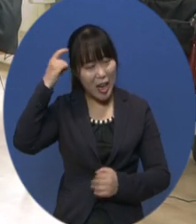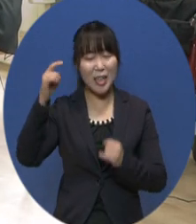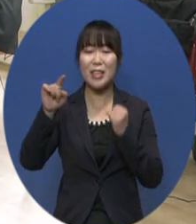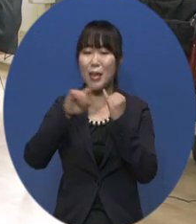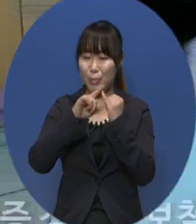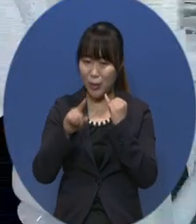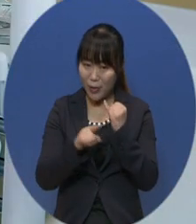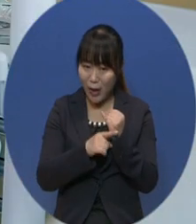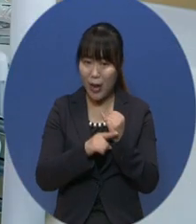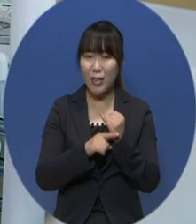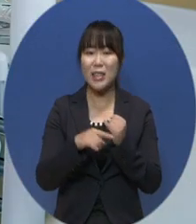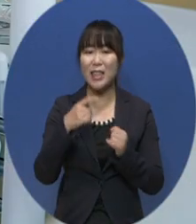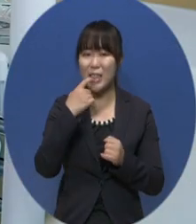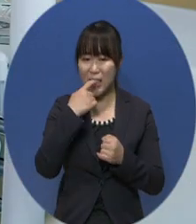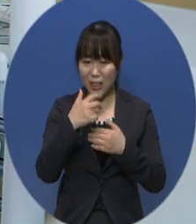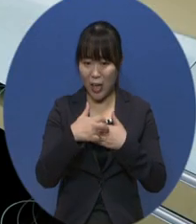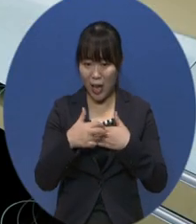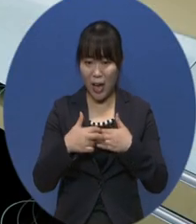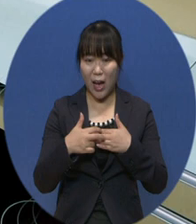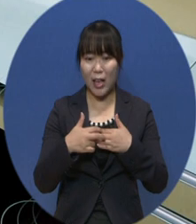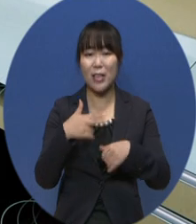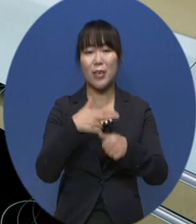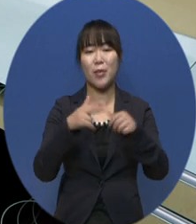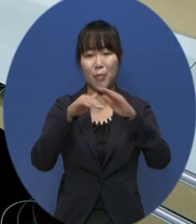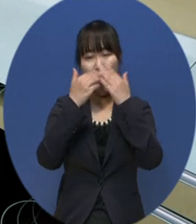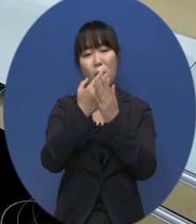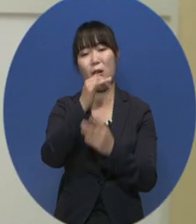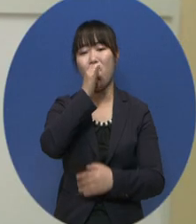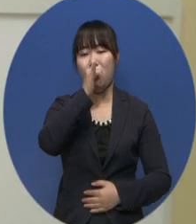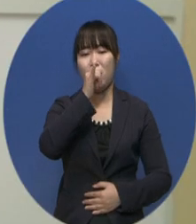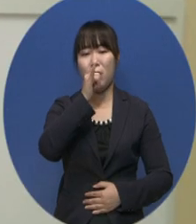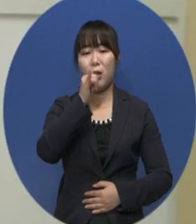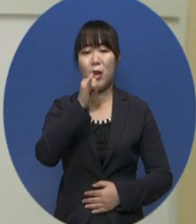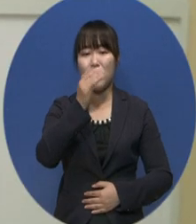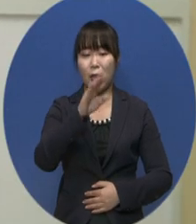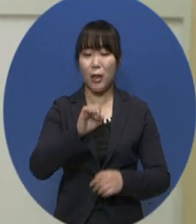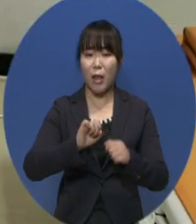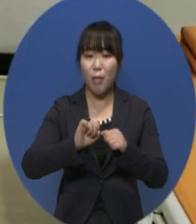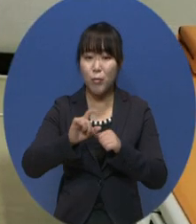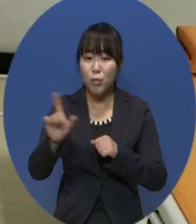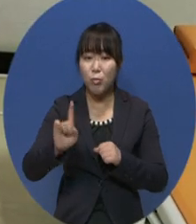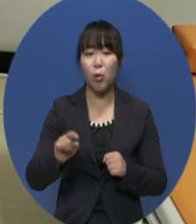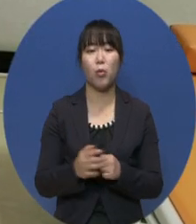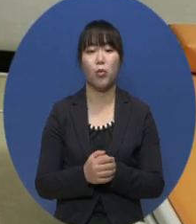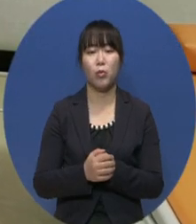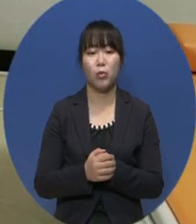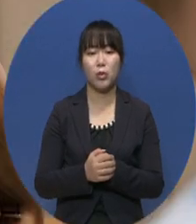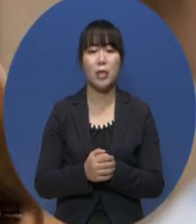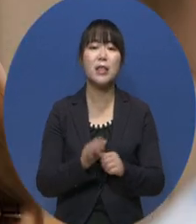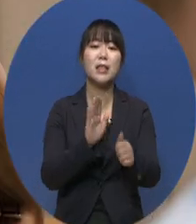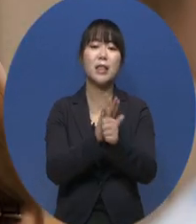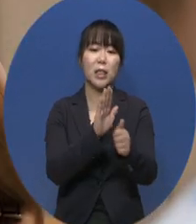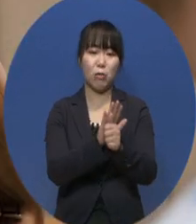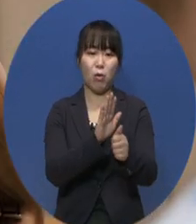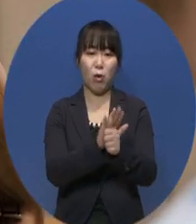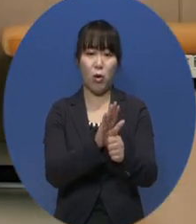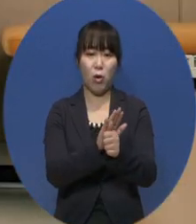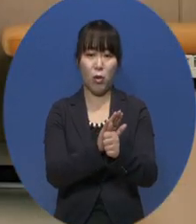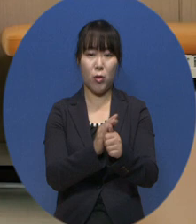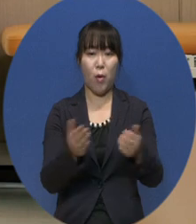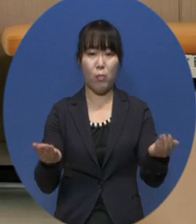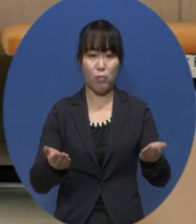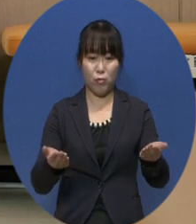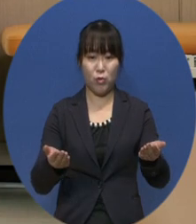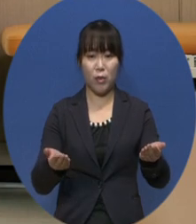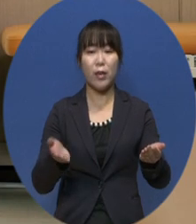뭐, 산부인과, 치과 이런 선생님들이 계시긴 하는데 네. 주로 이제 도움을 지원하는 업무를 하고요.